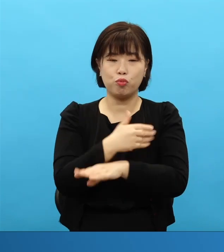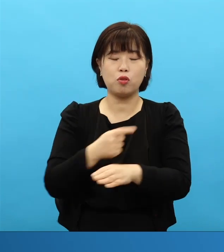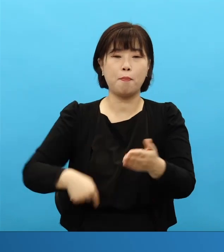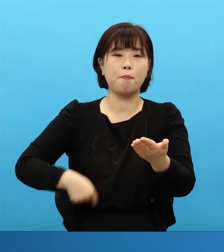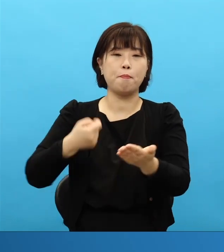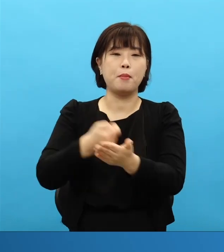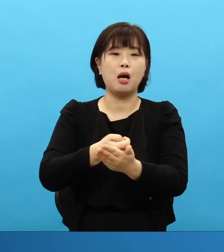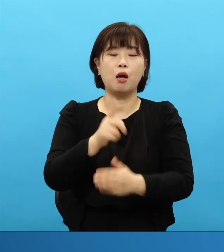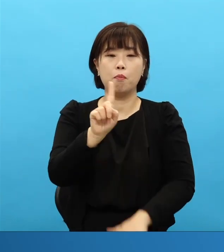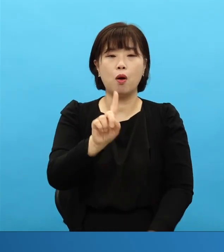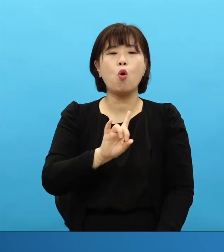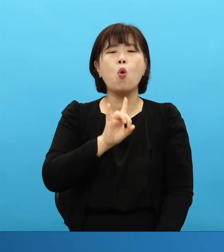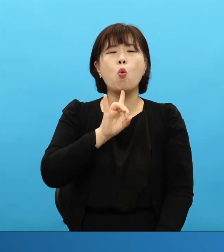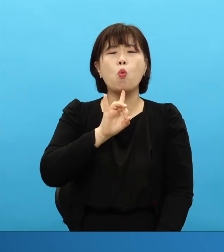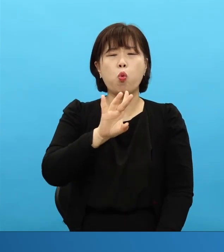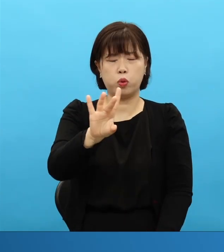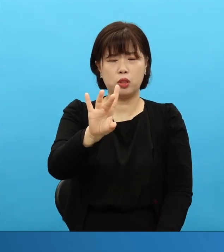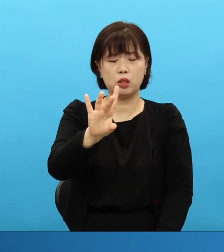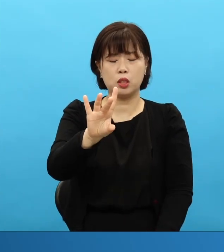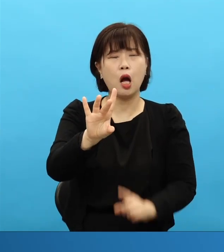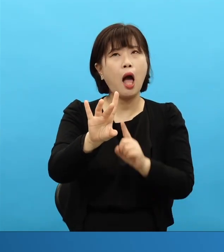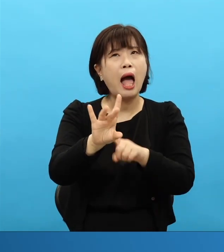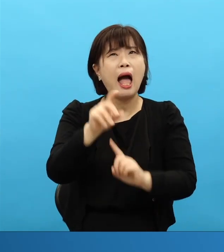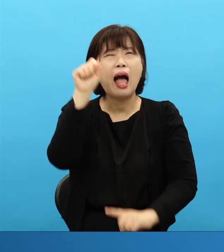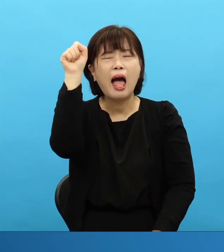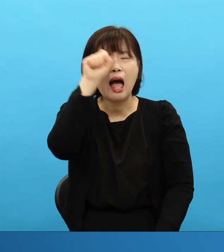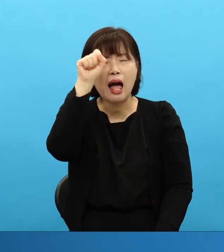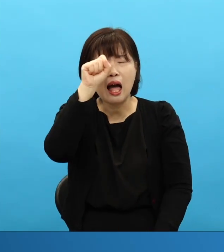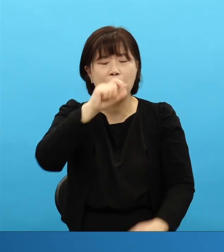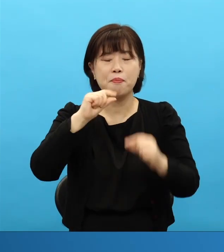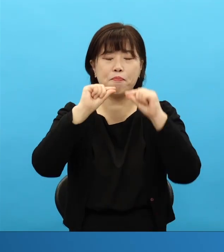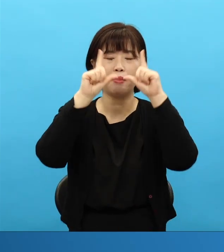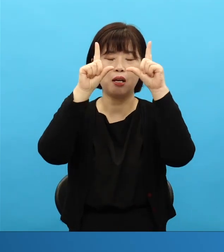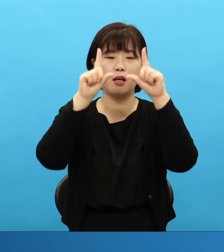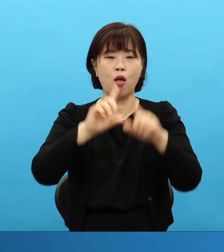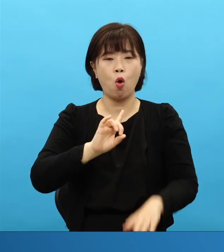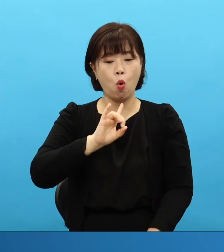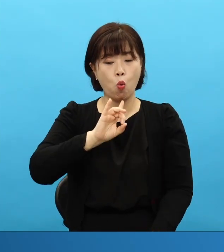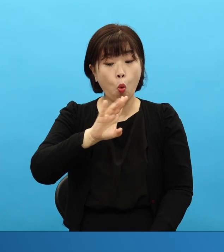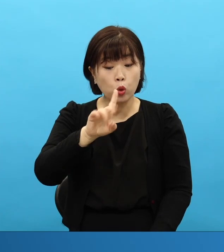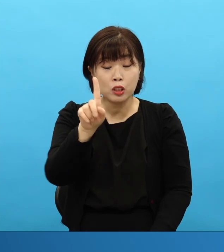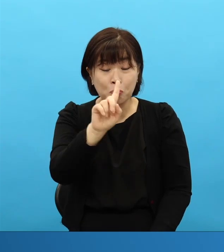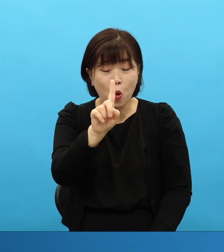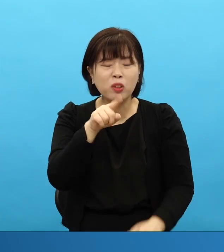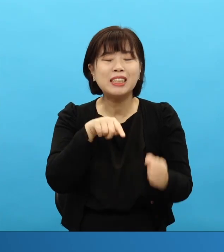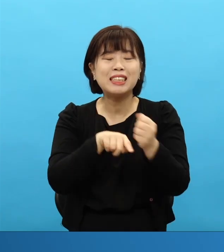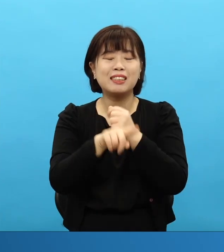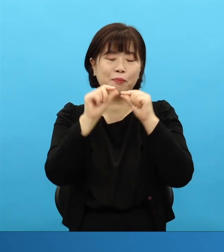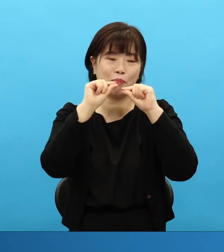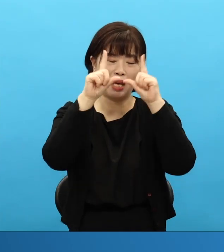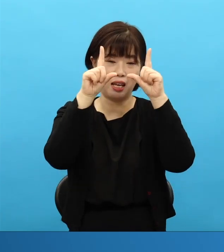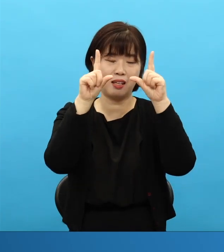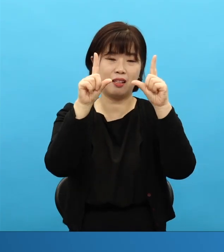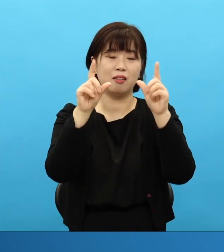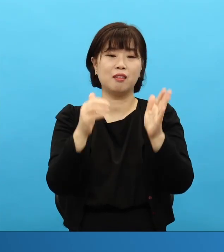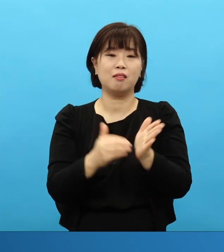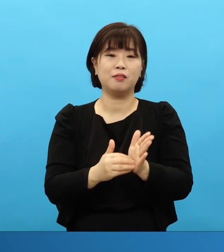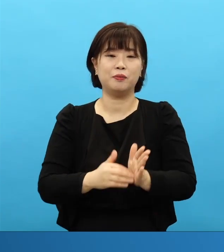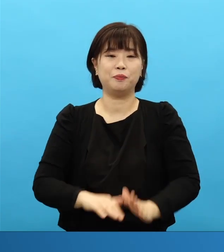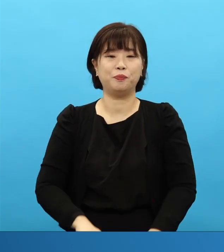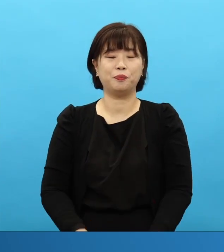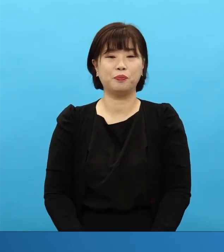오직이라는 말을 깨달았어요. 이제 오직 해야 되겠다. 그래서 제가 목회 시작할